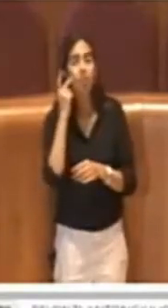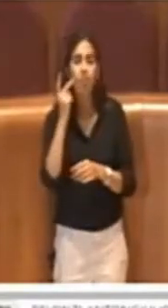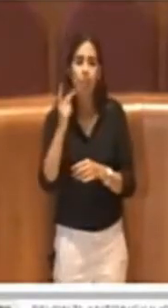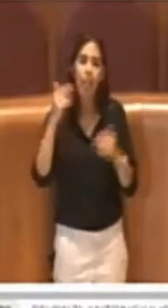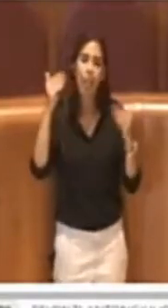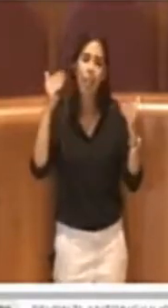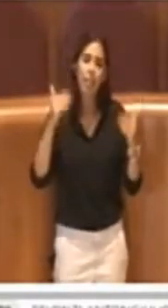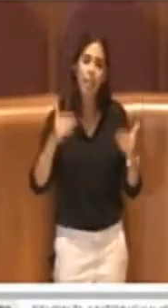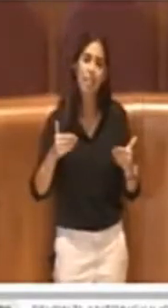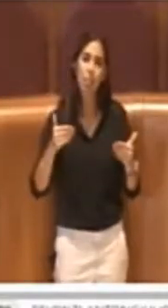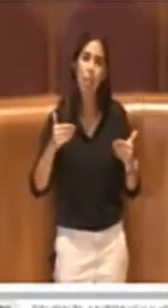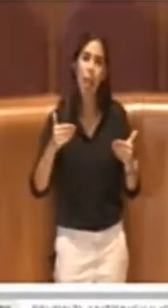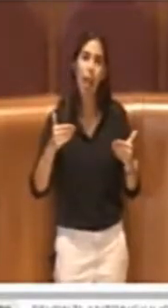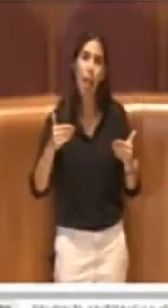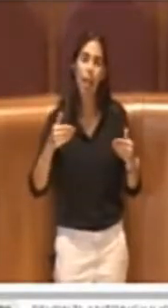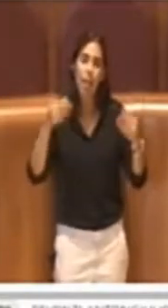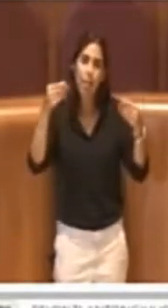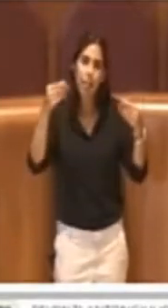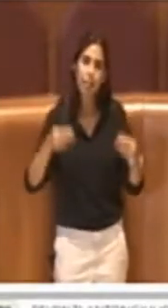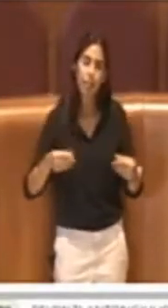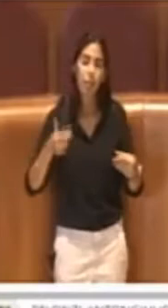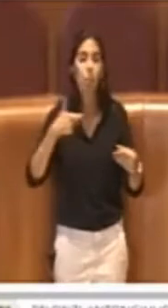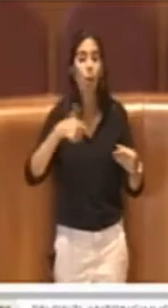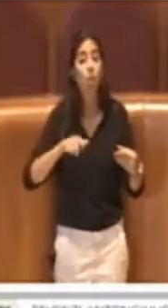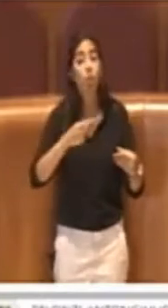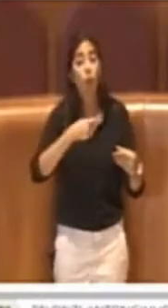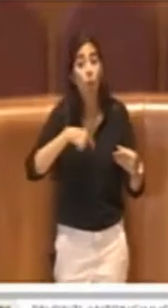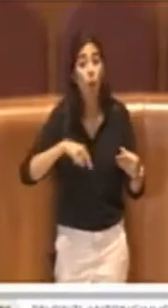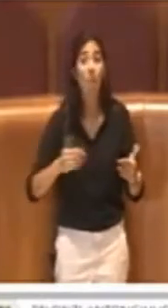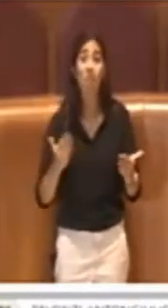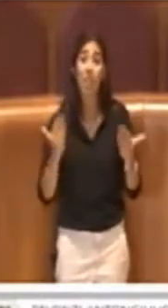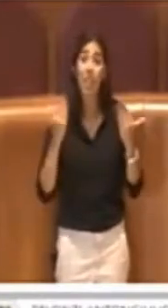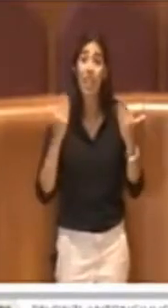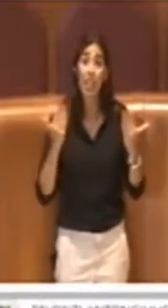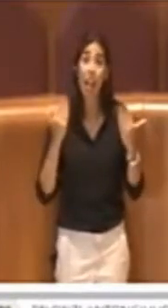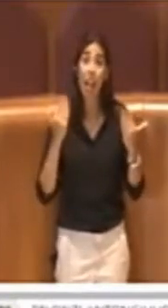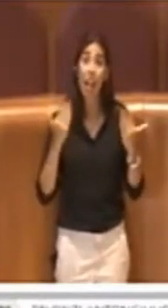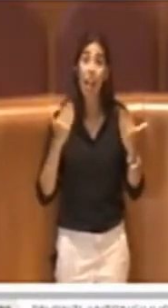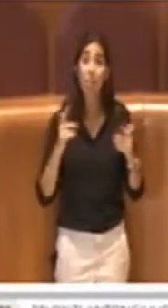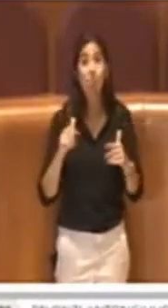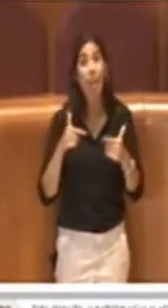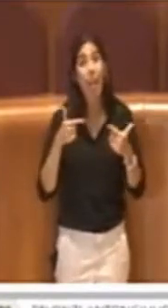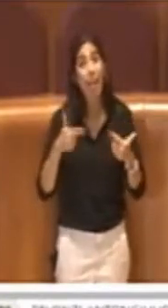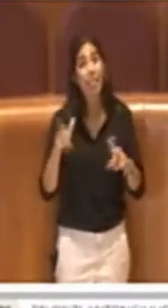display, perché noi abbiamo finalmente portato il fotovoltaico.